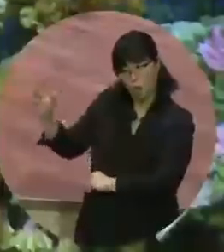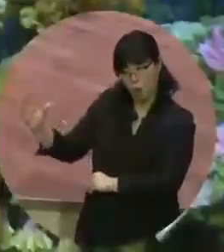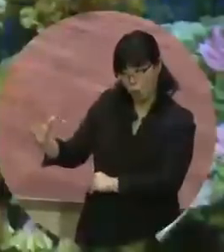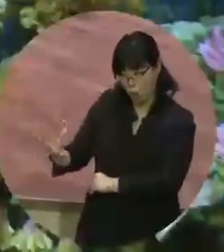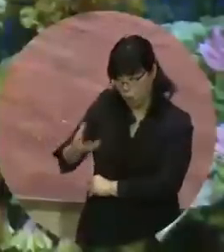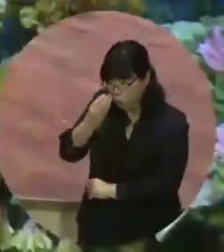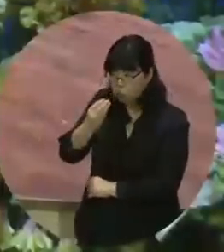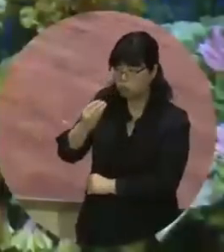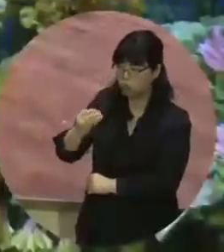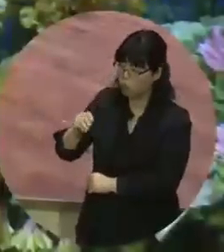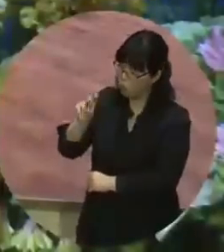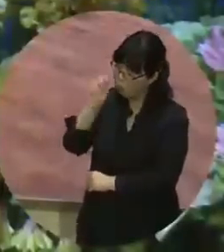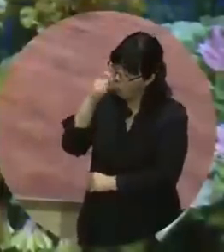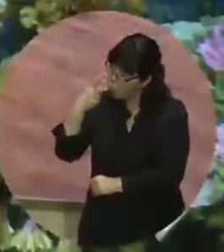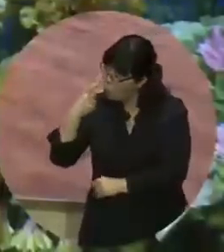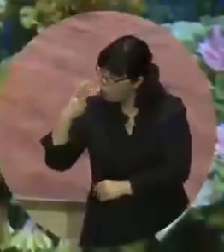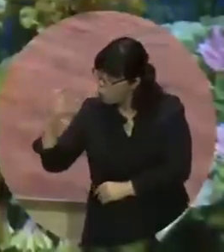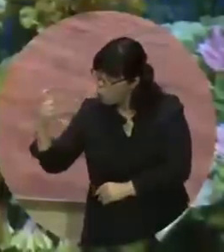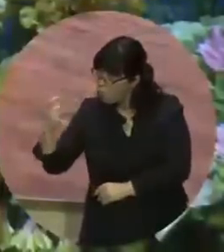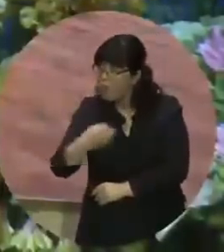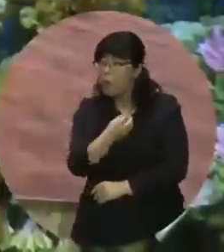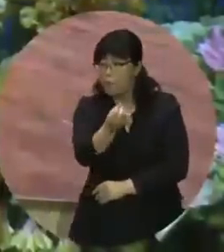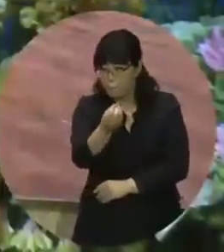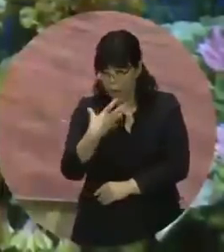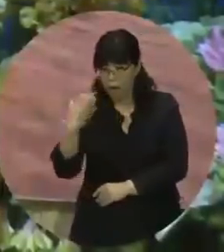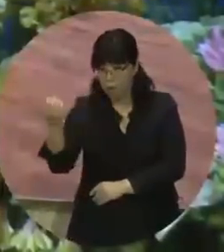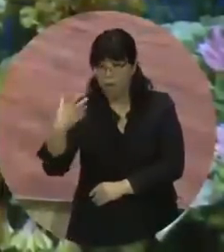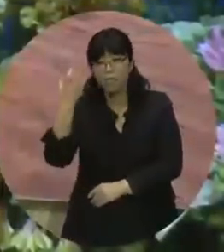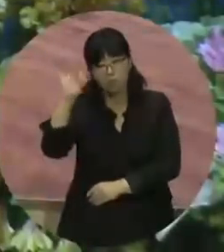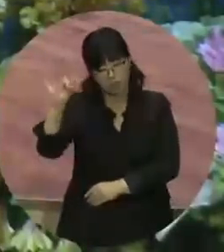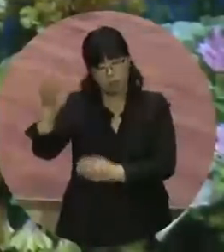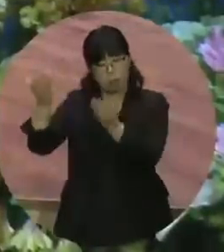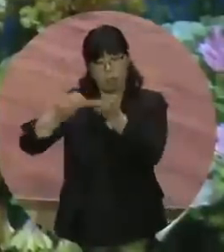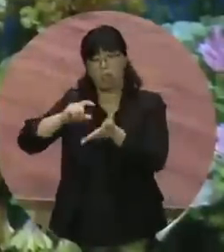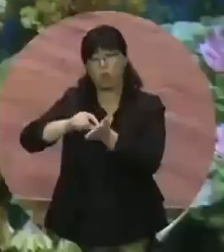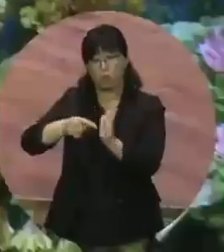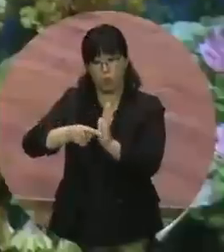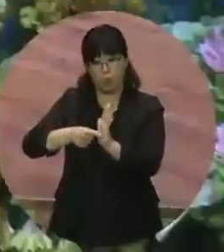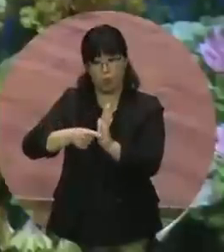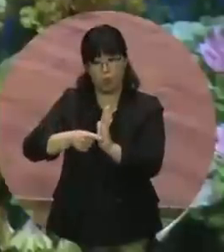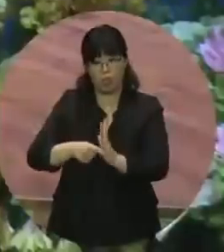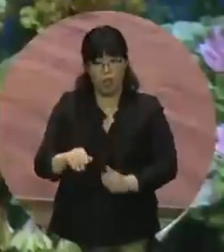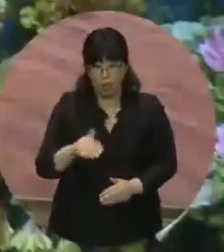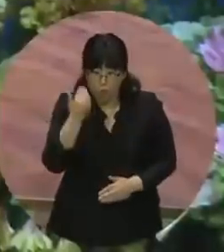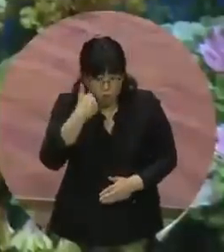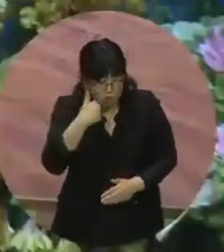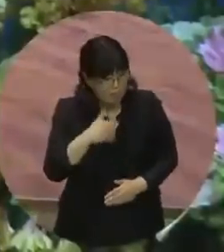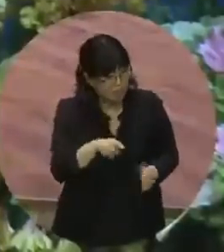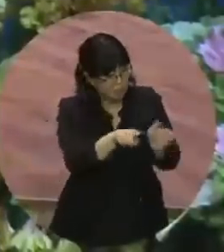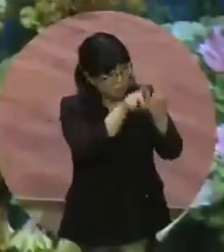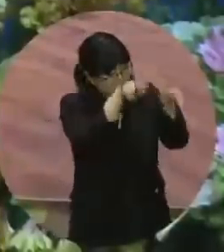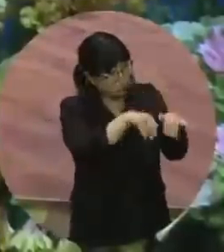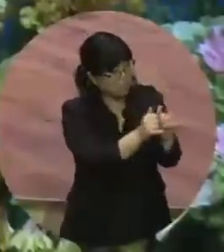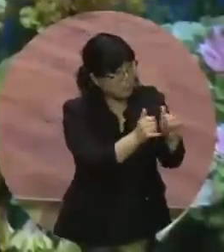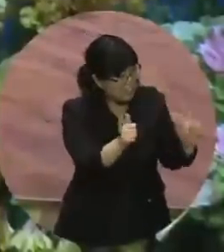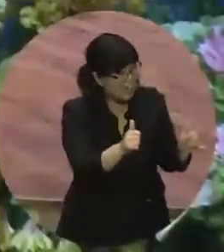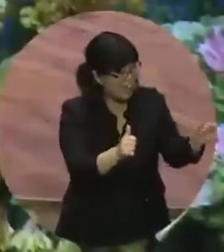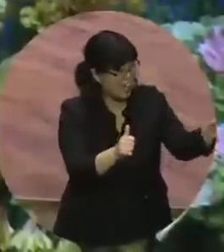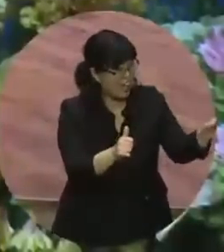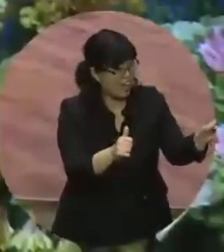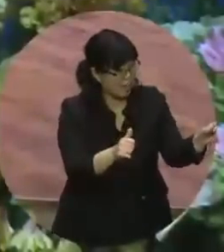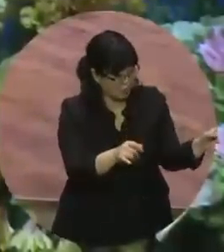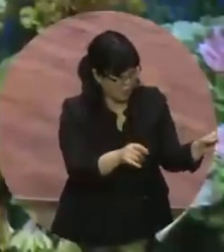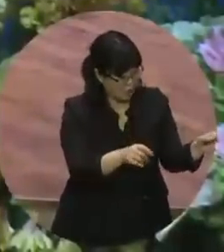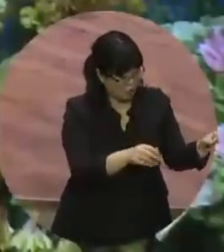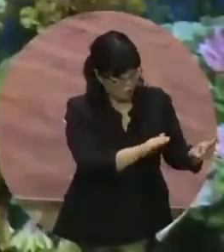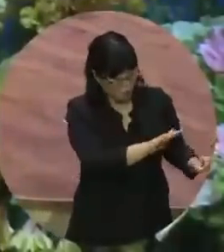대접하라니까. 마이너스 카드 팍팍 끌 잘라가지고 그냥. 오봉이 어느 집사님 왔는데 마이너스 통장